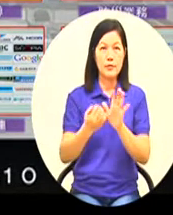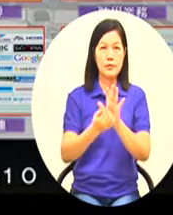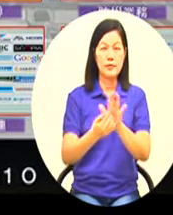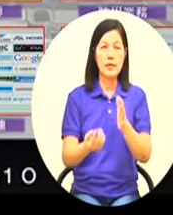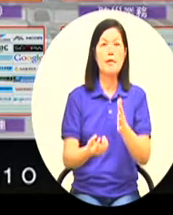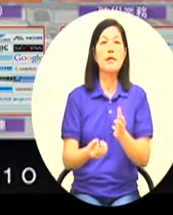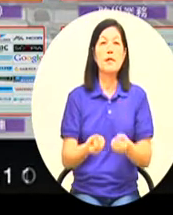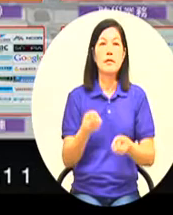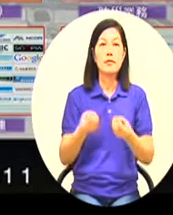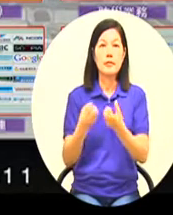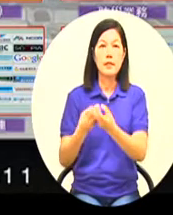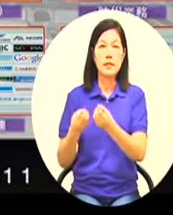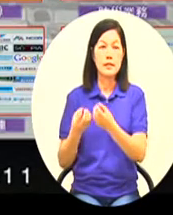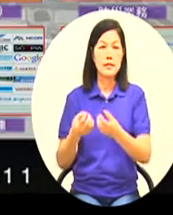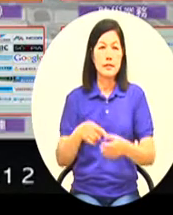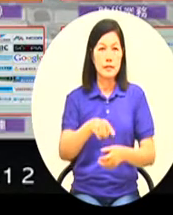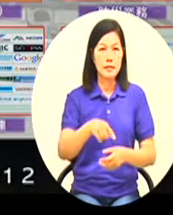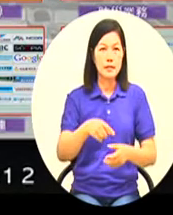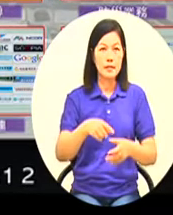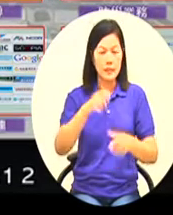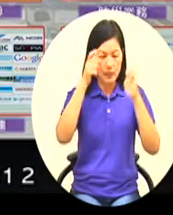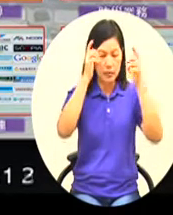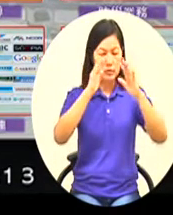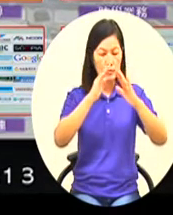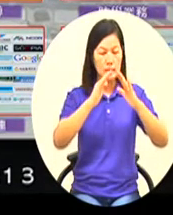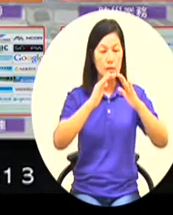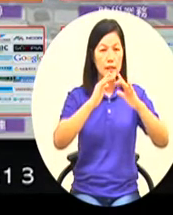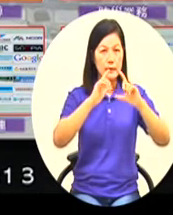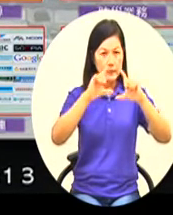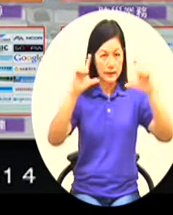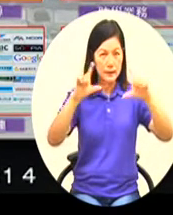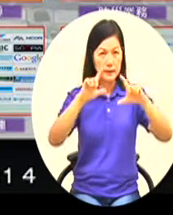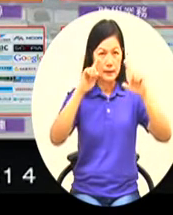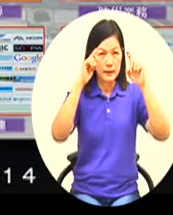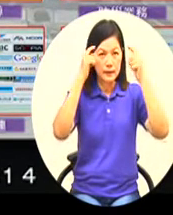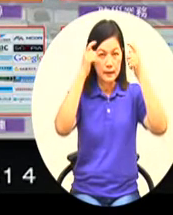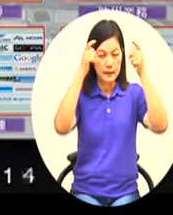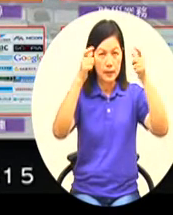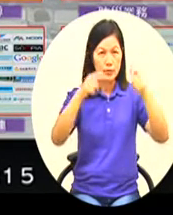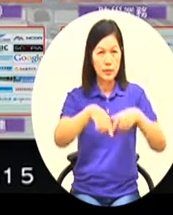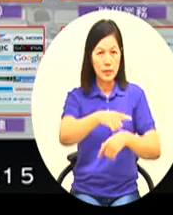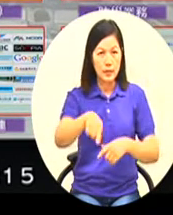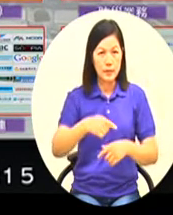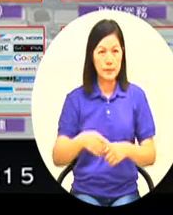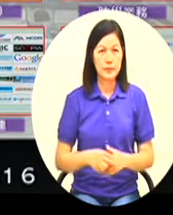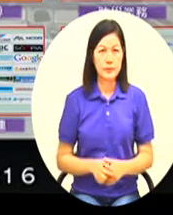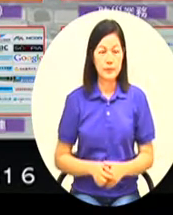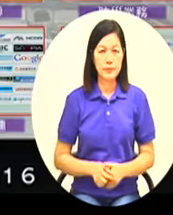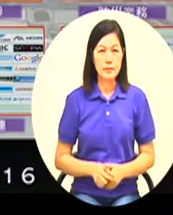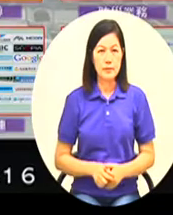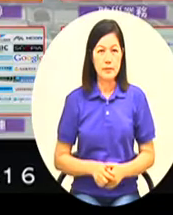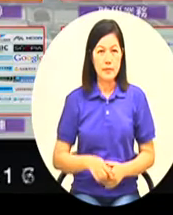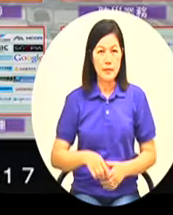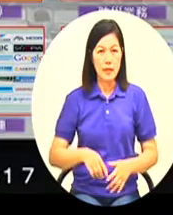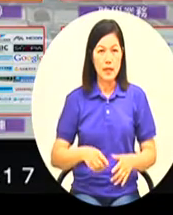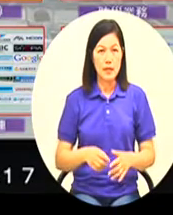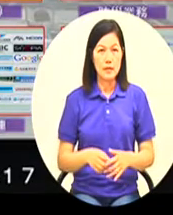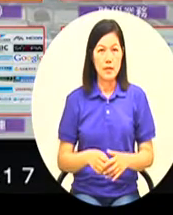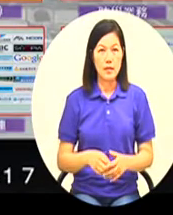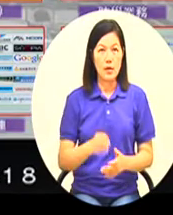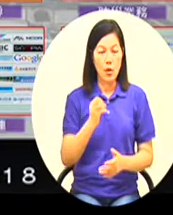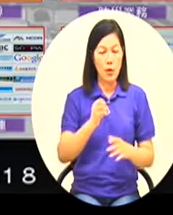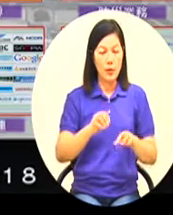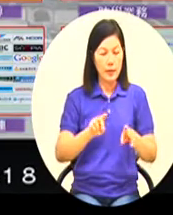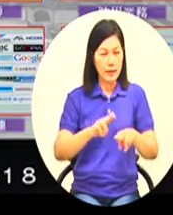团队、高雄大学协助建制横向整合防灾资讯，并提供市民查询，以达到 Open Data 资